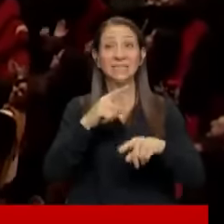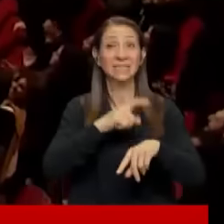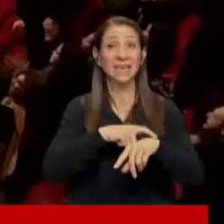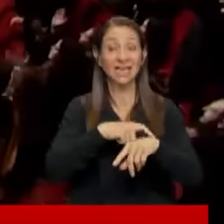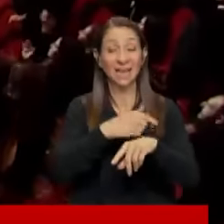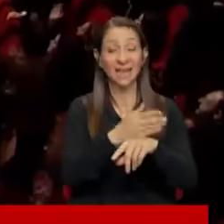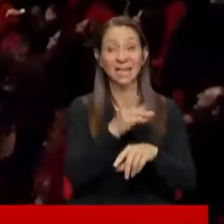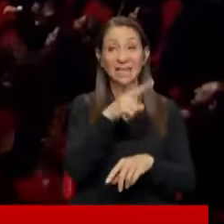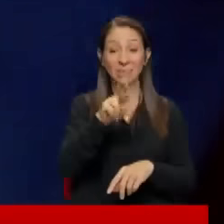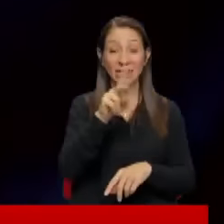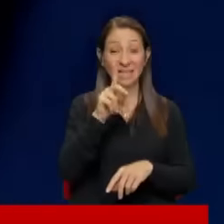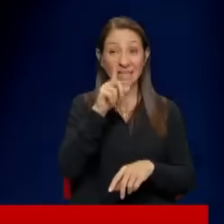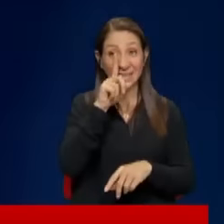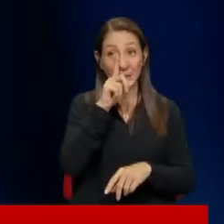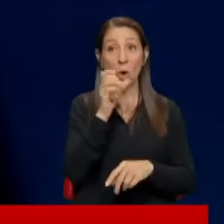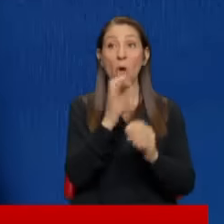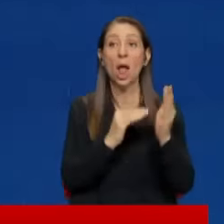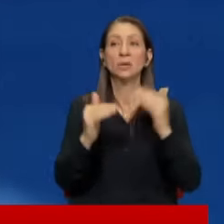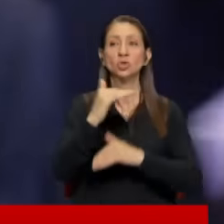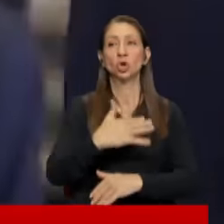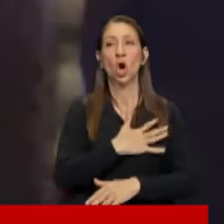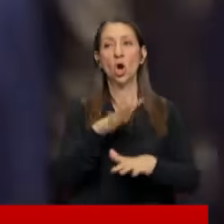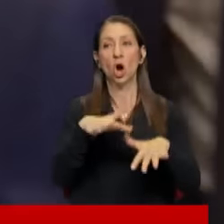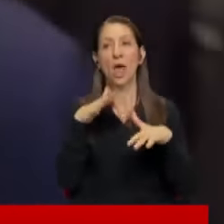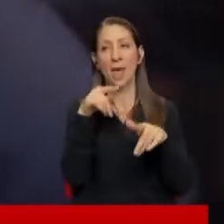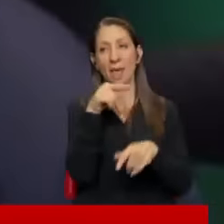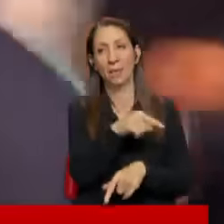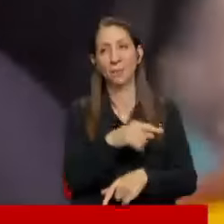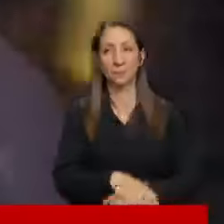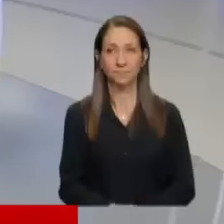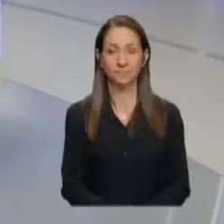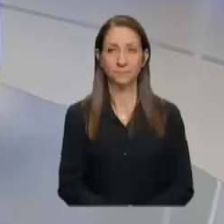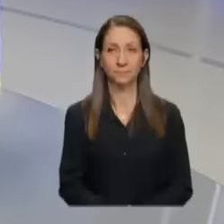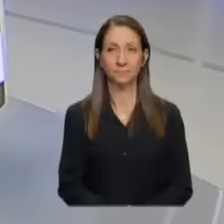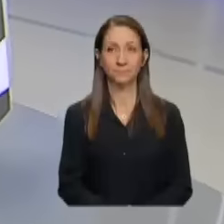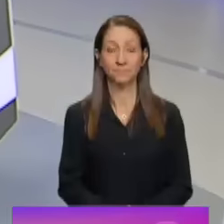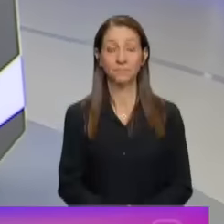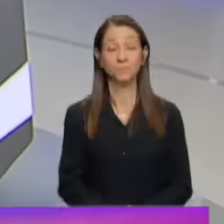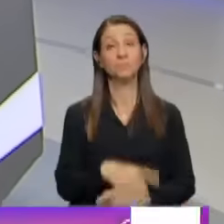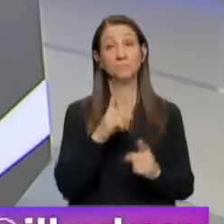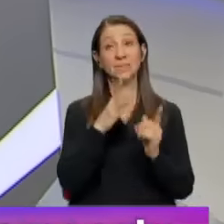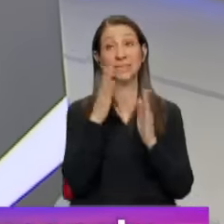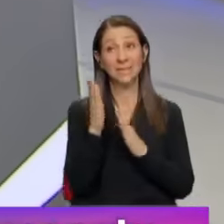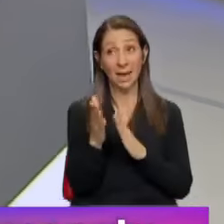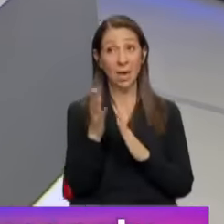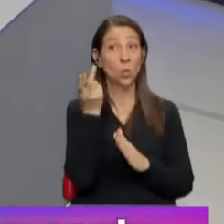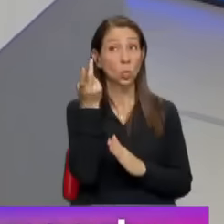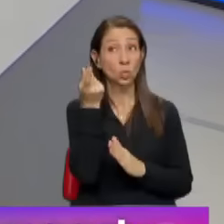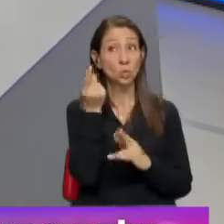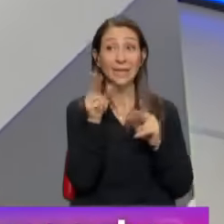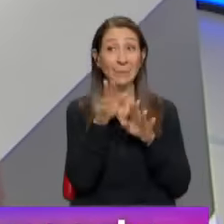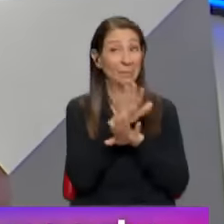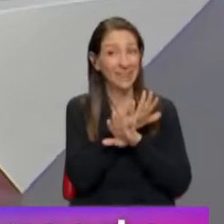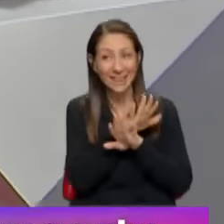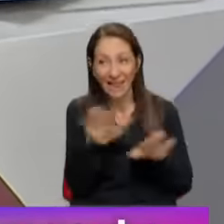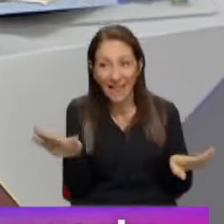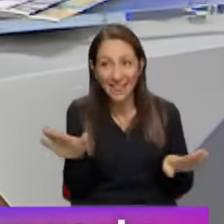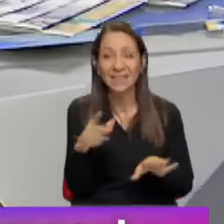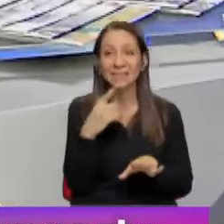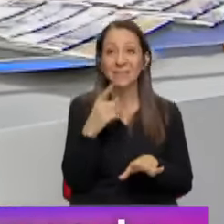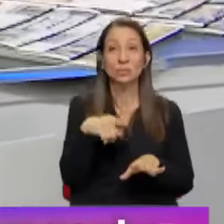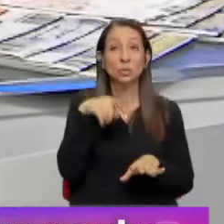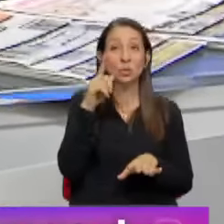saatler 27 Nisan'daki olağanüstü kurultaya ayarlı. Bir de şimdi unutulacak gibi değil